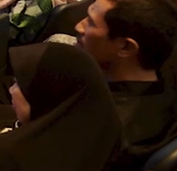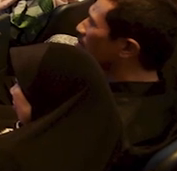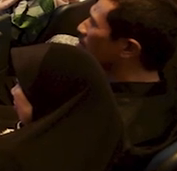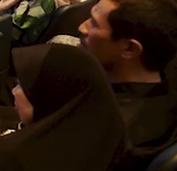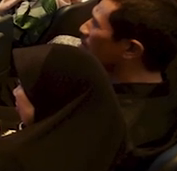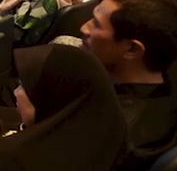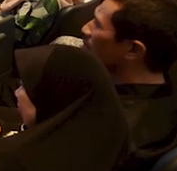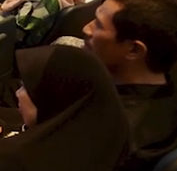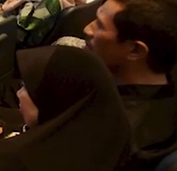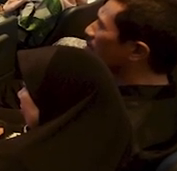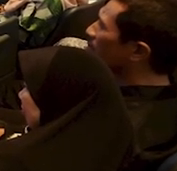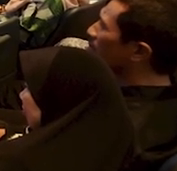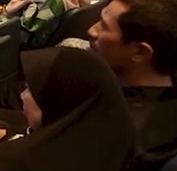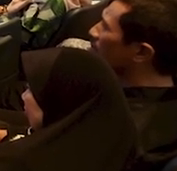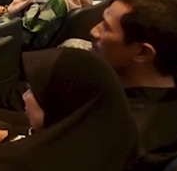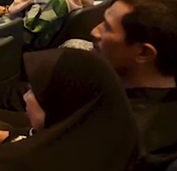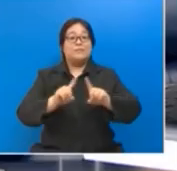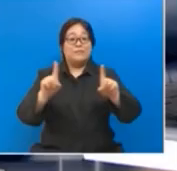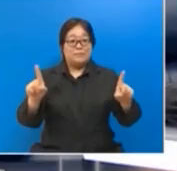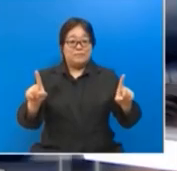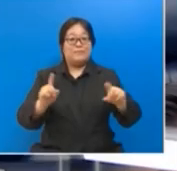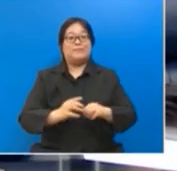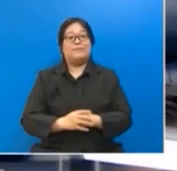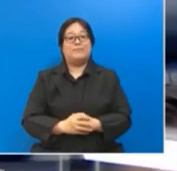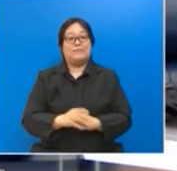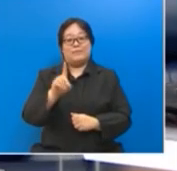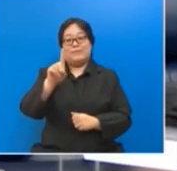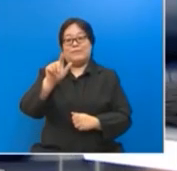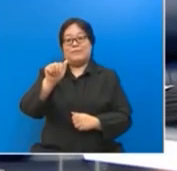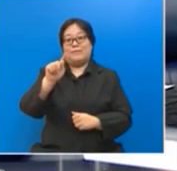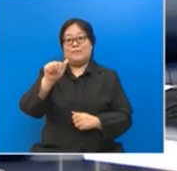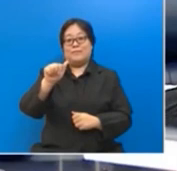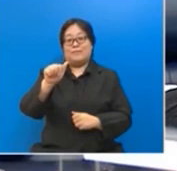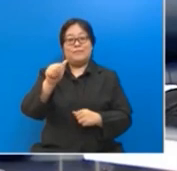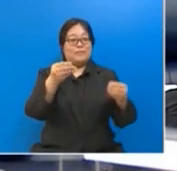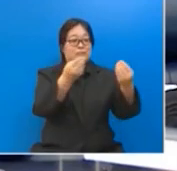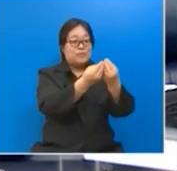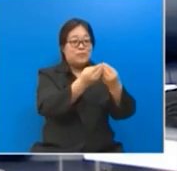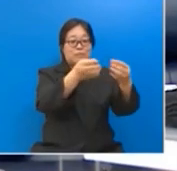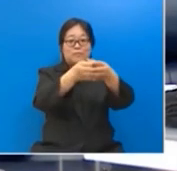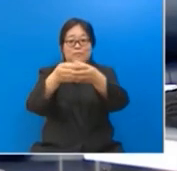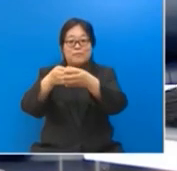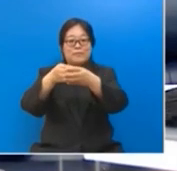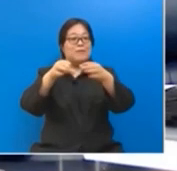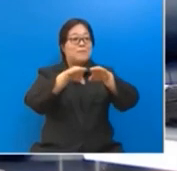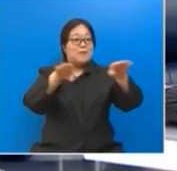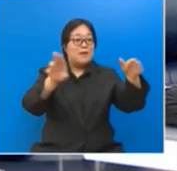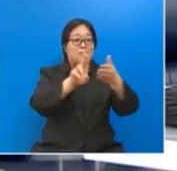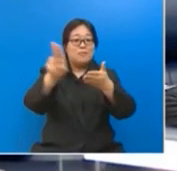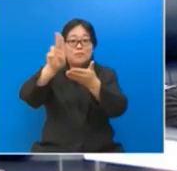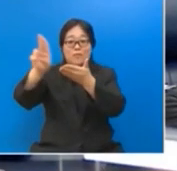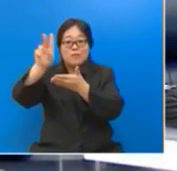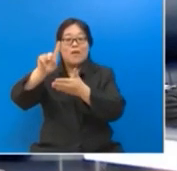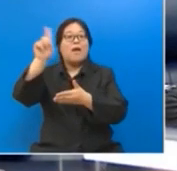bilion. Namun begitu, data komposisi pelajar pada peringkat pengajian tinggi ini hanya